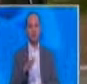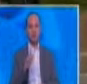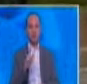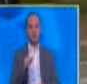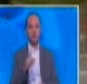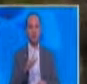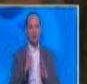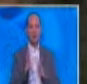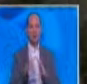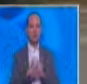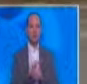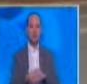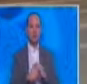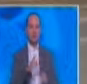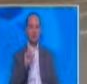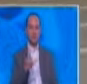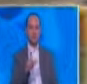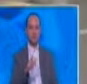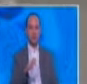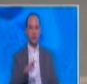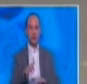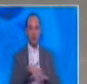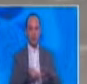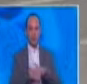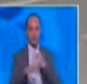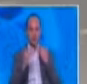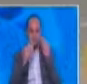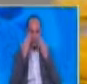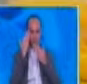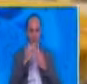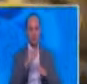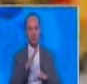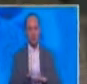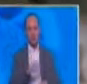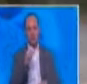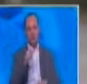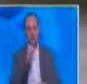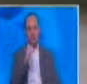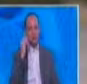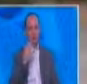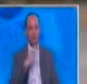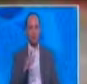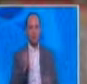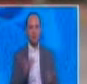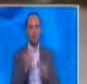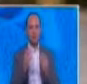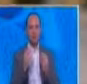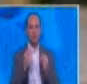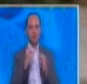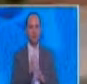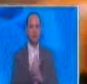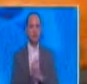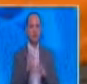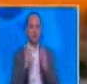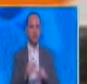sık elin yıkanması gerekiyor. Taktığınız eldivenle ağzınıza, yüzünüze, gözünüze sürerseniz bunun hiçbir anlamı yok. Daha da çok bulaştırıcı